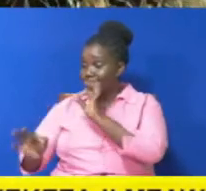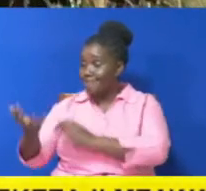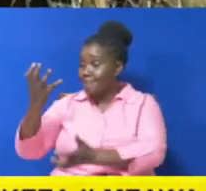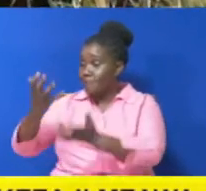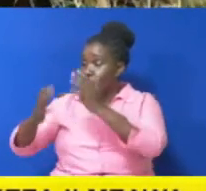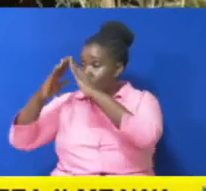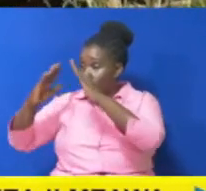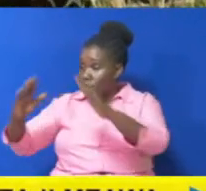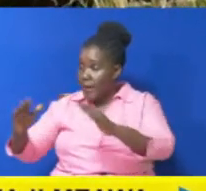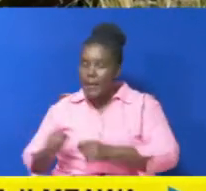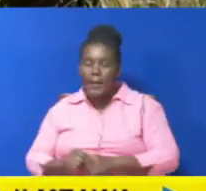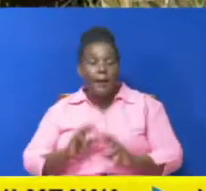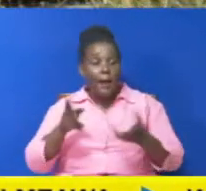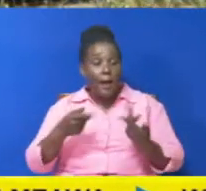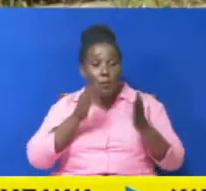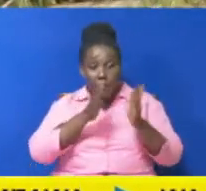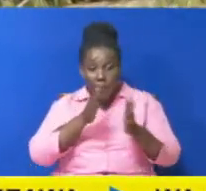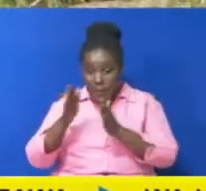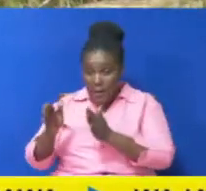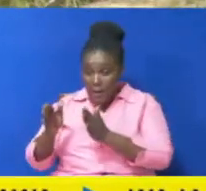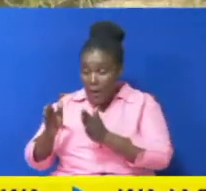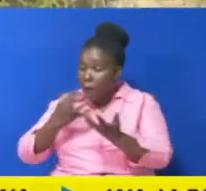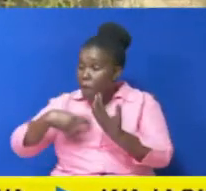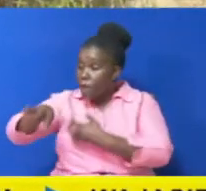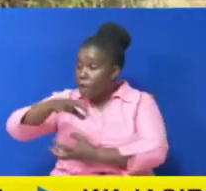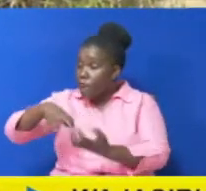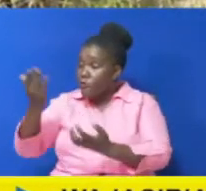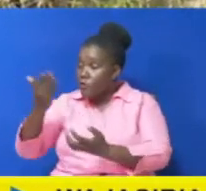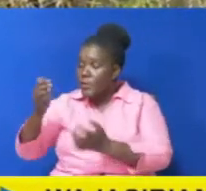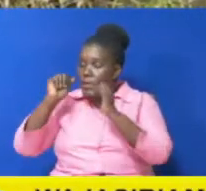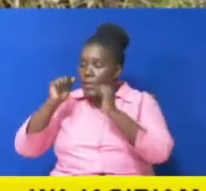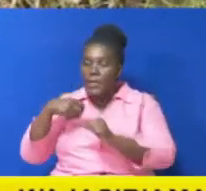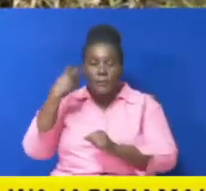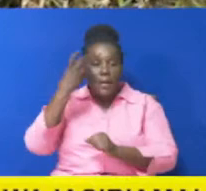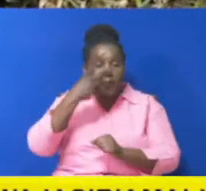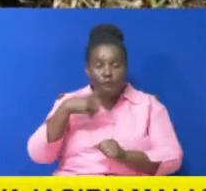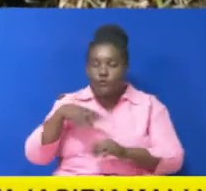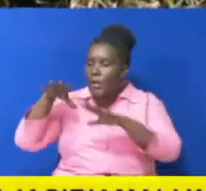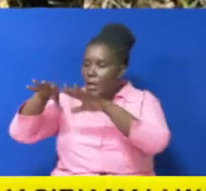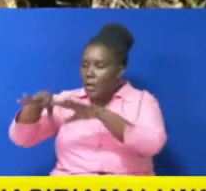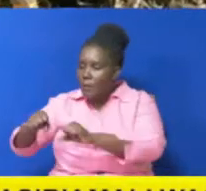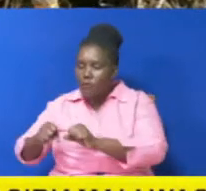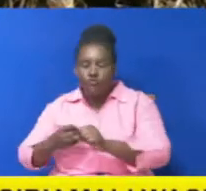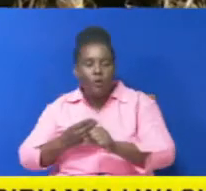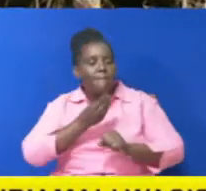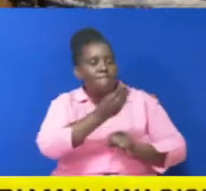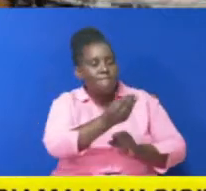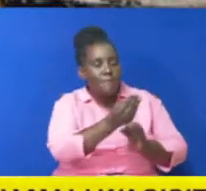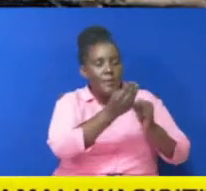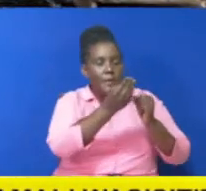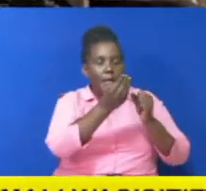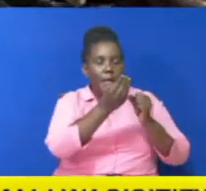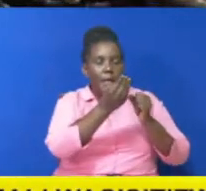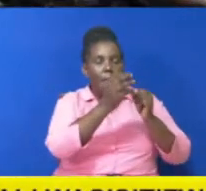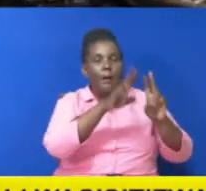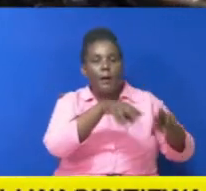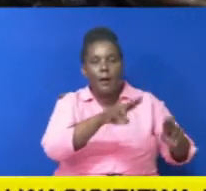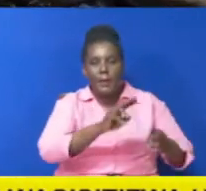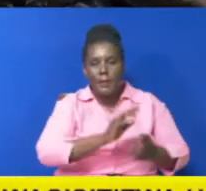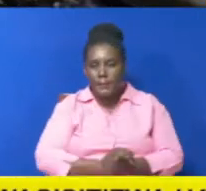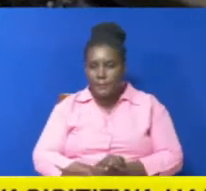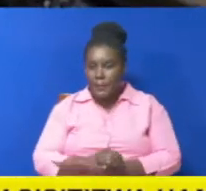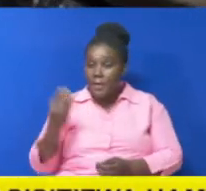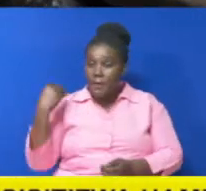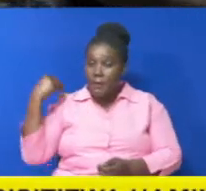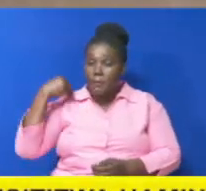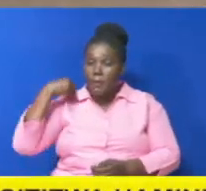kwenye kupanga mipango ya uchomaji wa nyumba ama ghasia ya aina yoyote, atafutwe, akamatwe na anyooshwe kwa mujibu wa sheria. Kamanda wa polisi